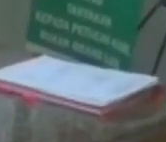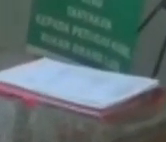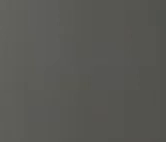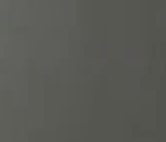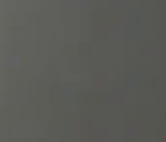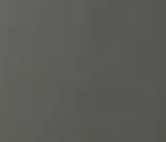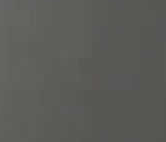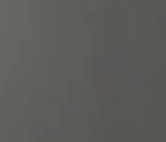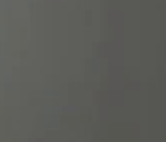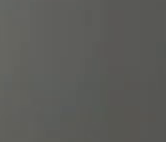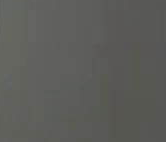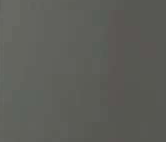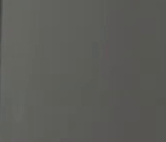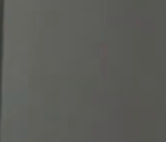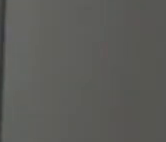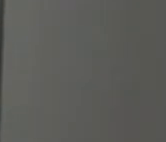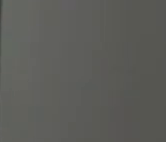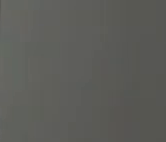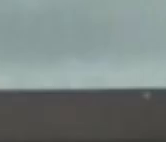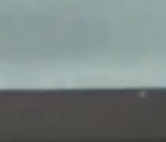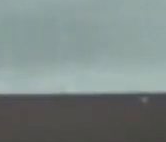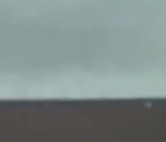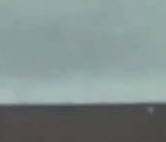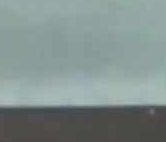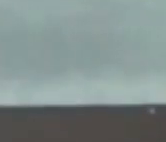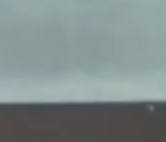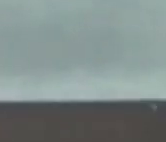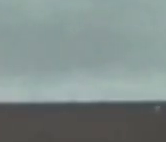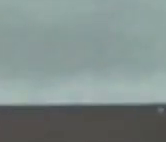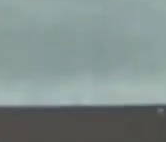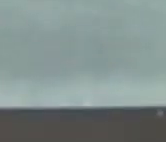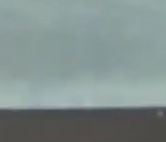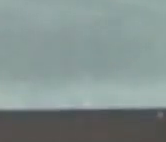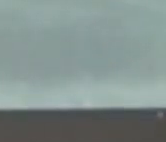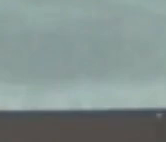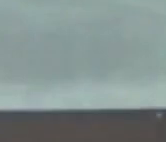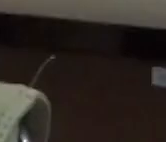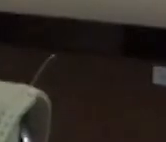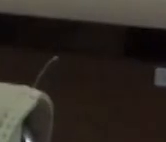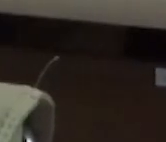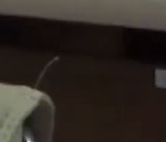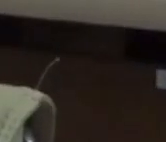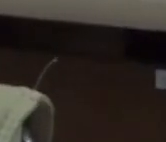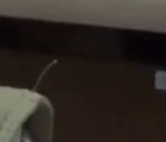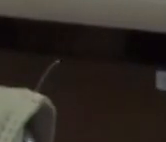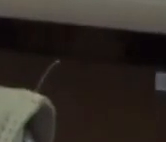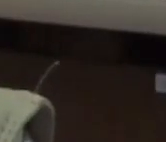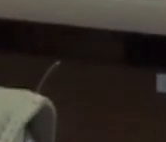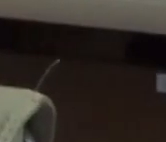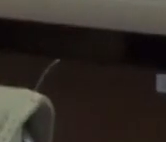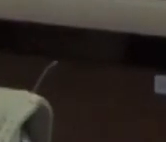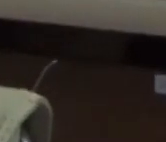burung juga telah dilakukan dan kini tinggal menunggu hasil pemeriksaan patologi yang belum rampung. Sudah diproses sebenarnya,